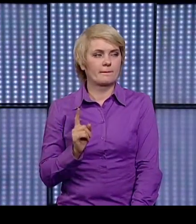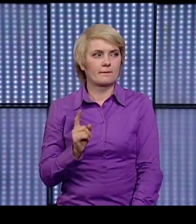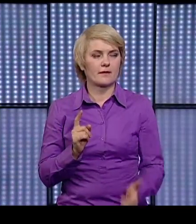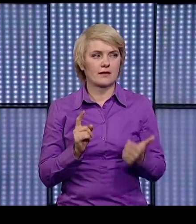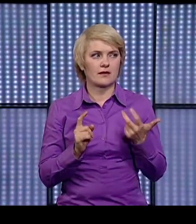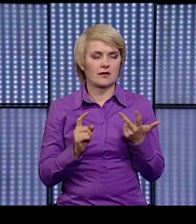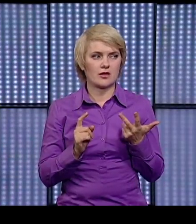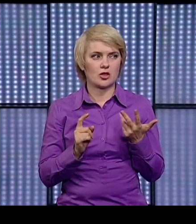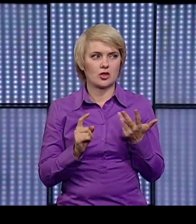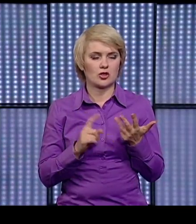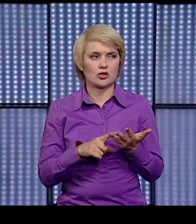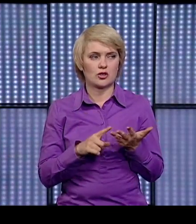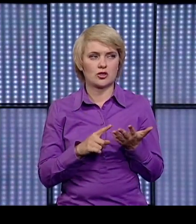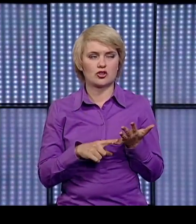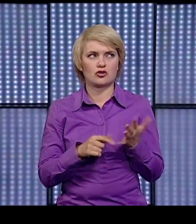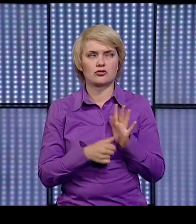3, 4,